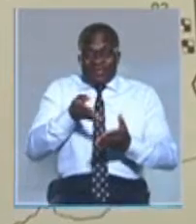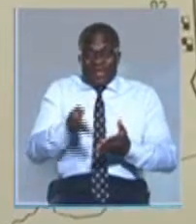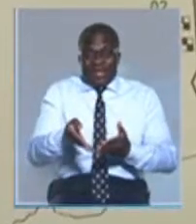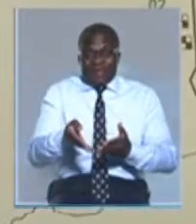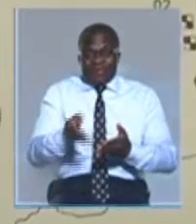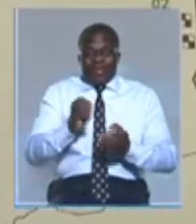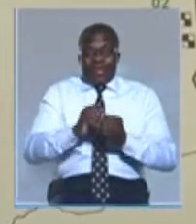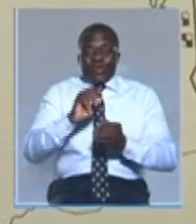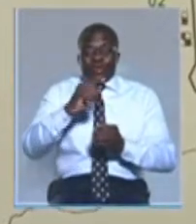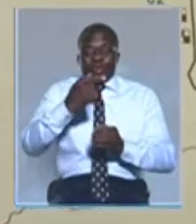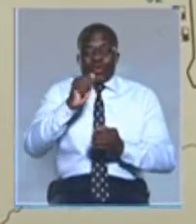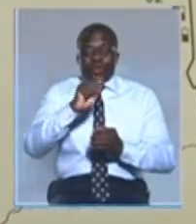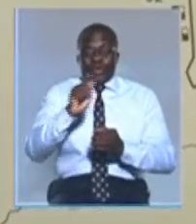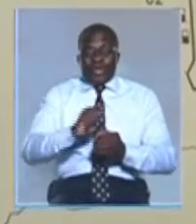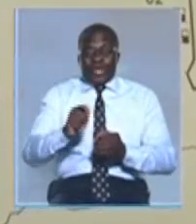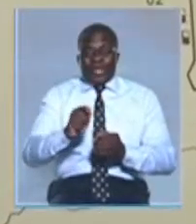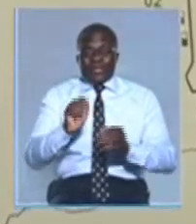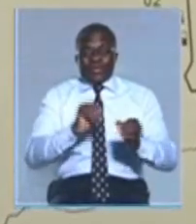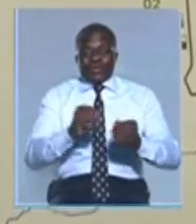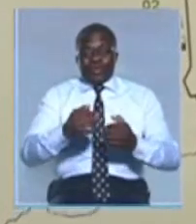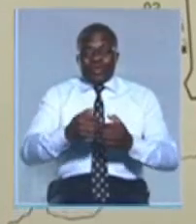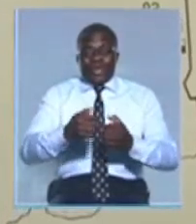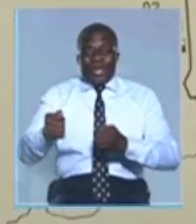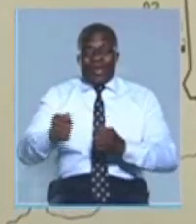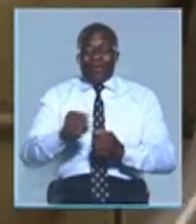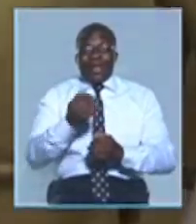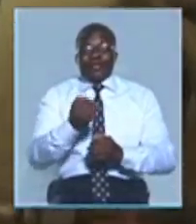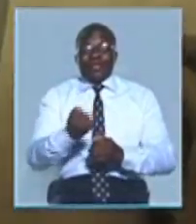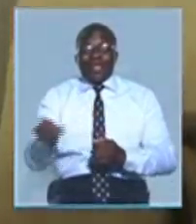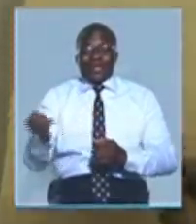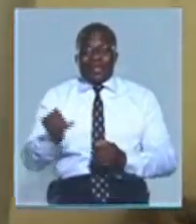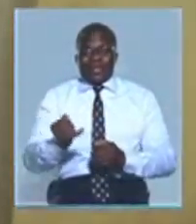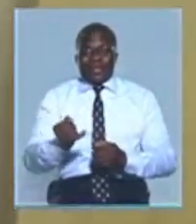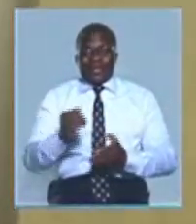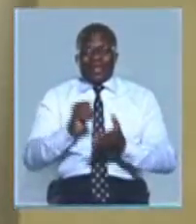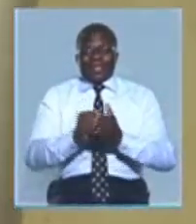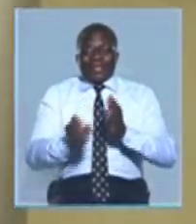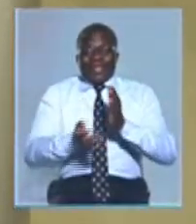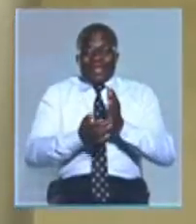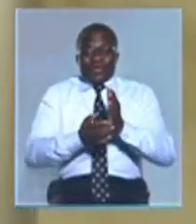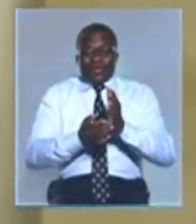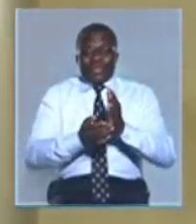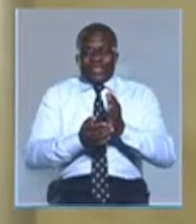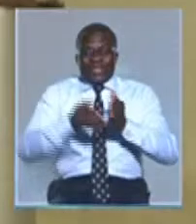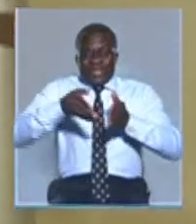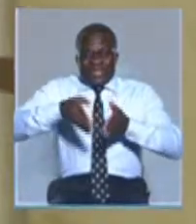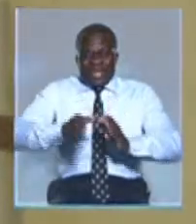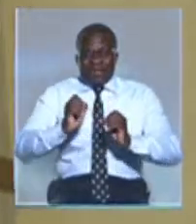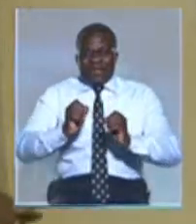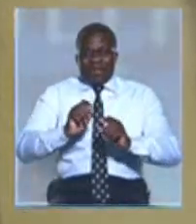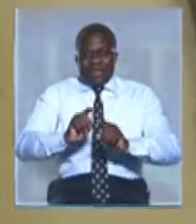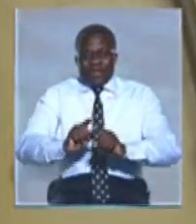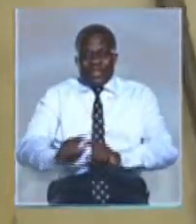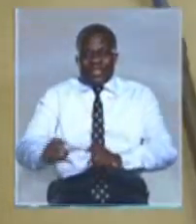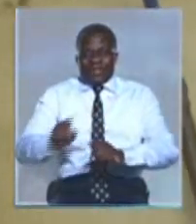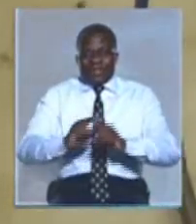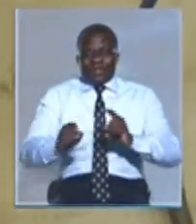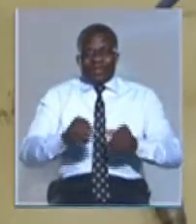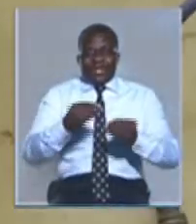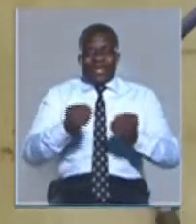que le gaz se met à part de l'engrais organique. Cette technologie permet de diversifier